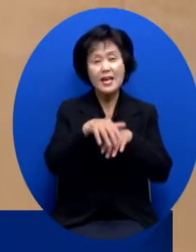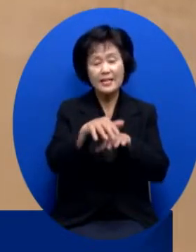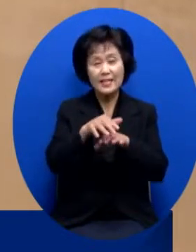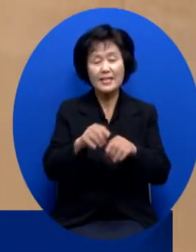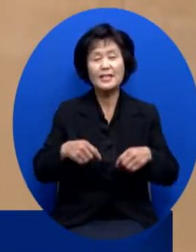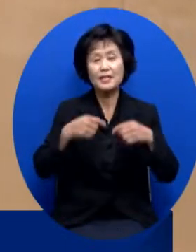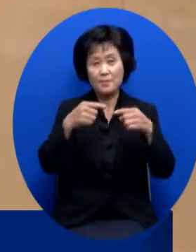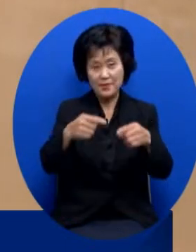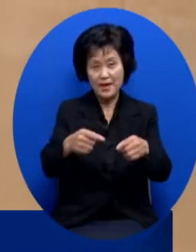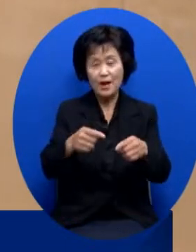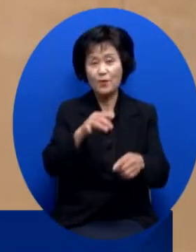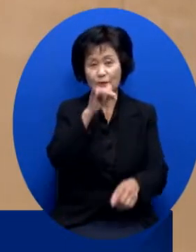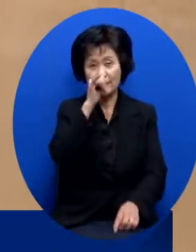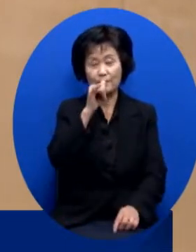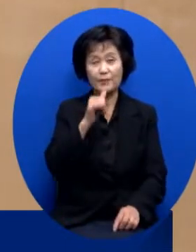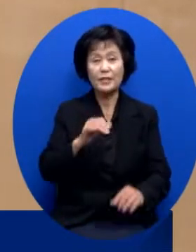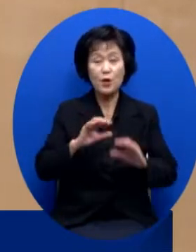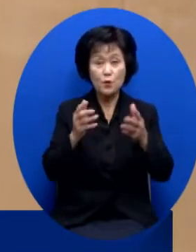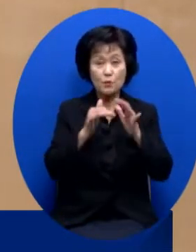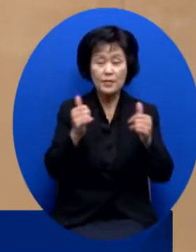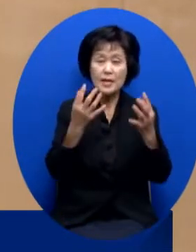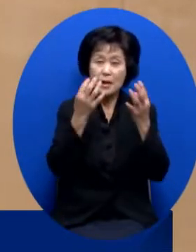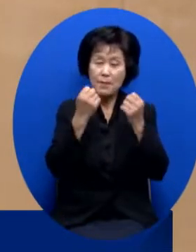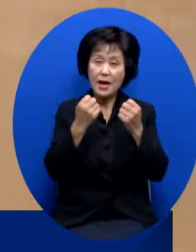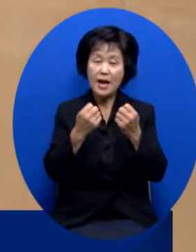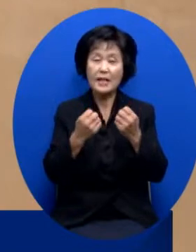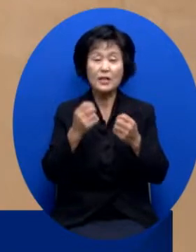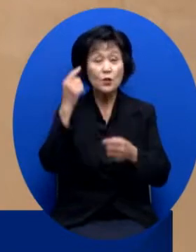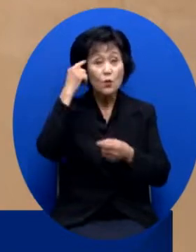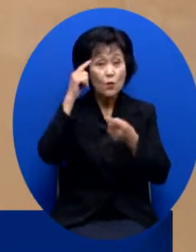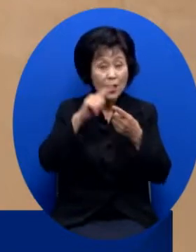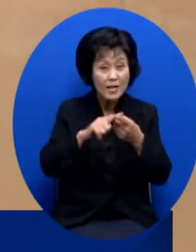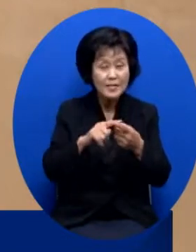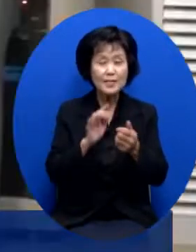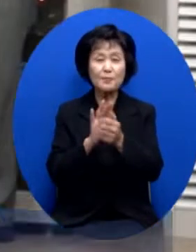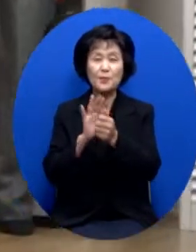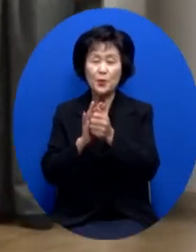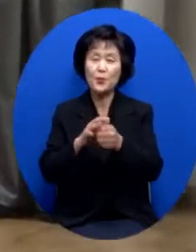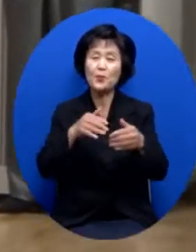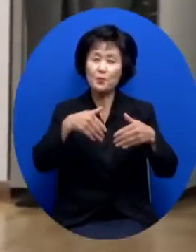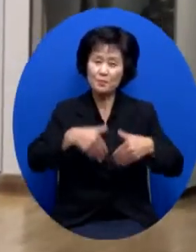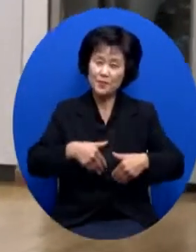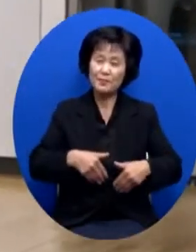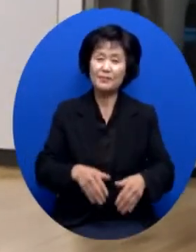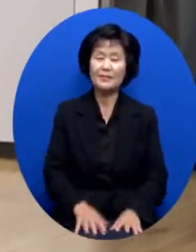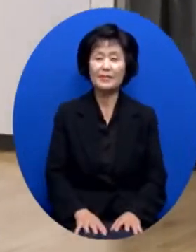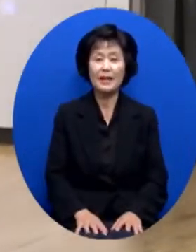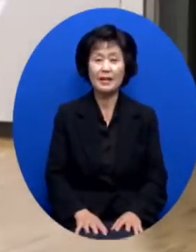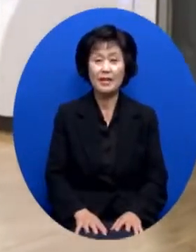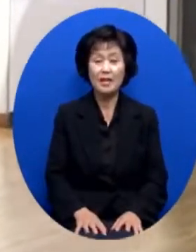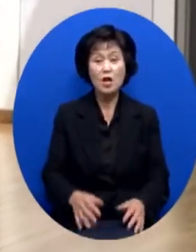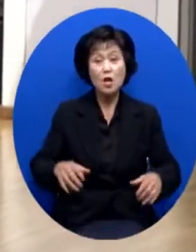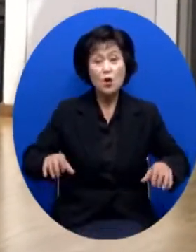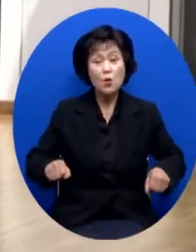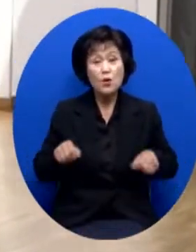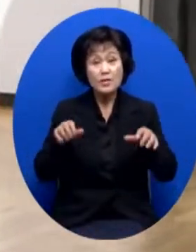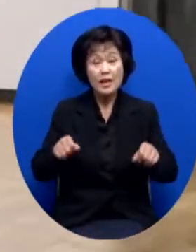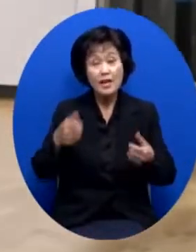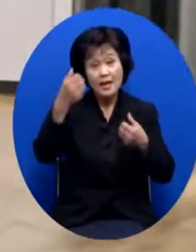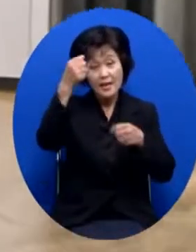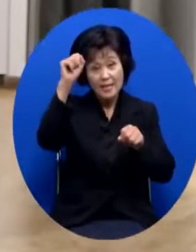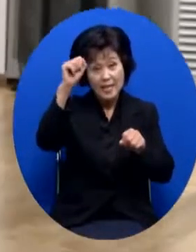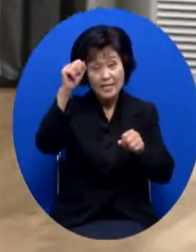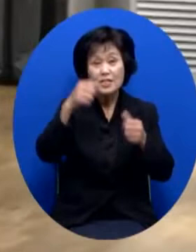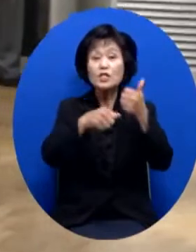했습니다. 국민들의 많은 성원과 응원이 있었으면 참 좋겠습니다. 휠체어 댄스 스포츠는 휠체어